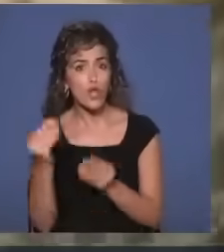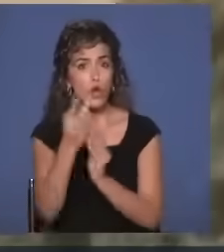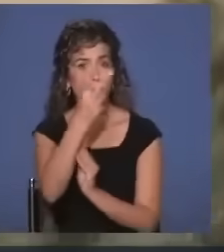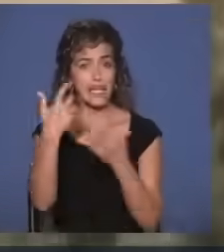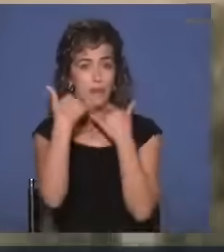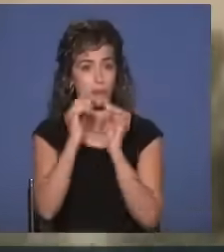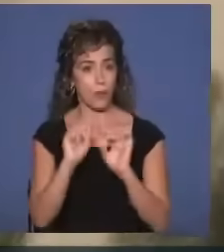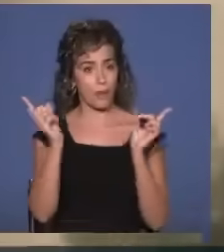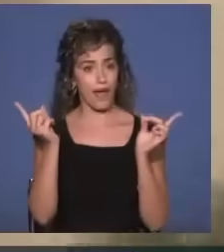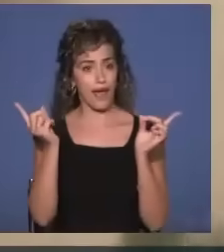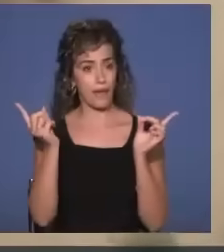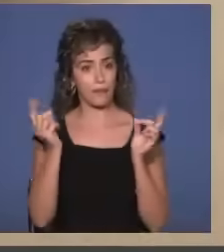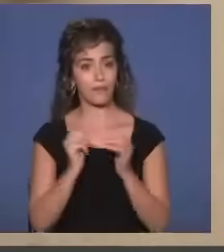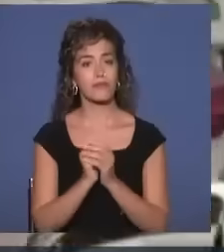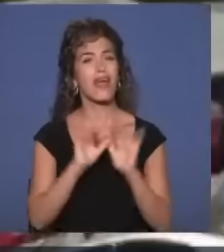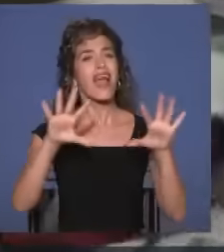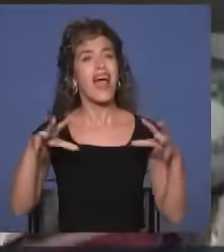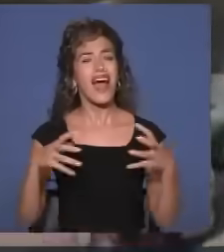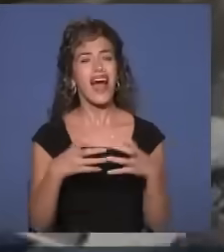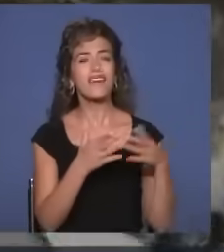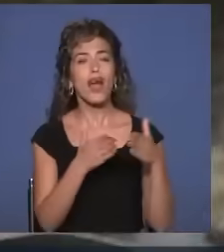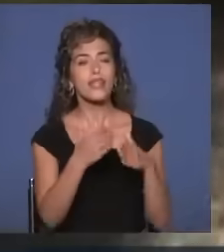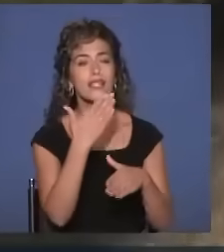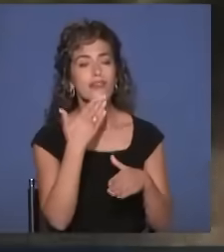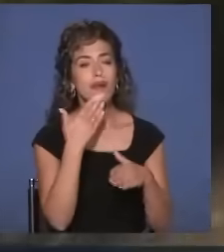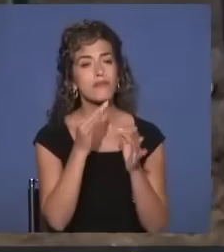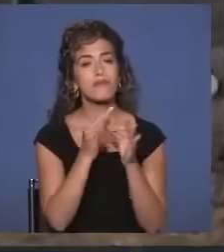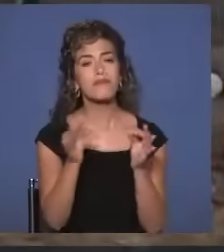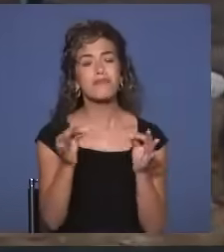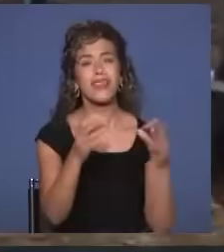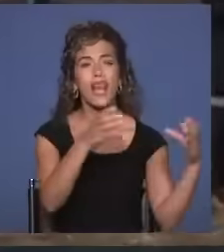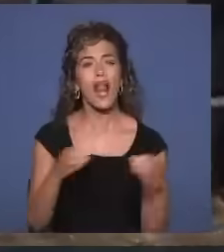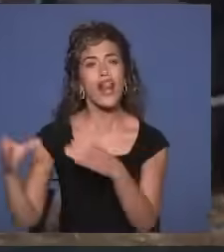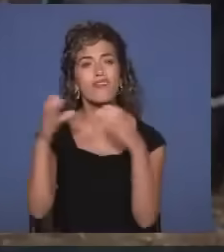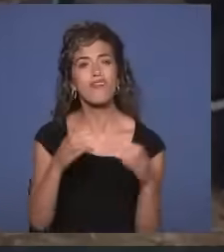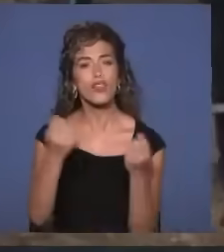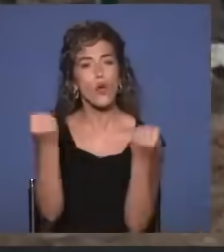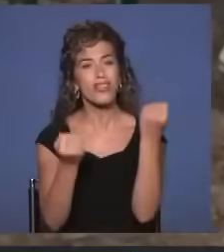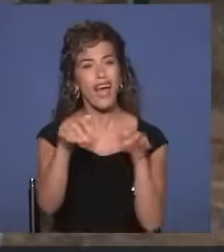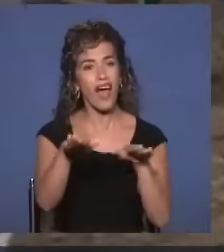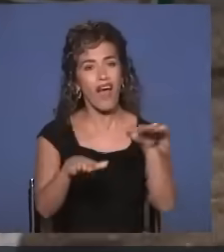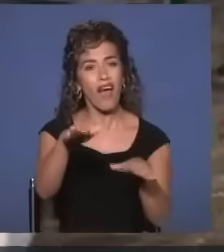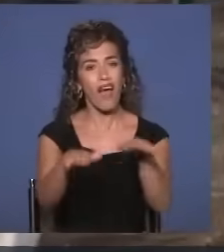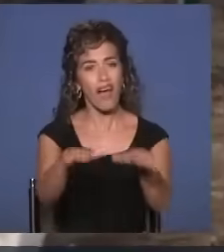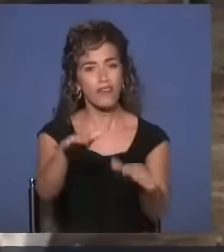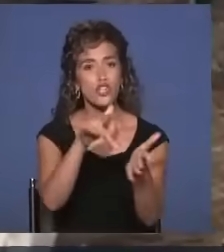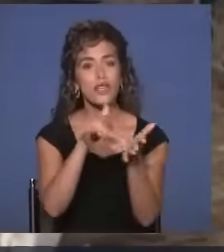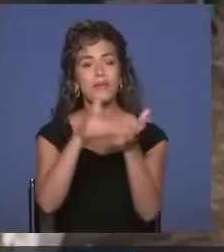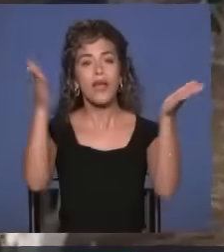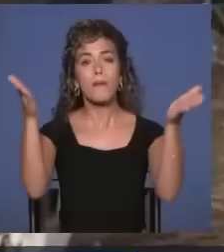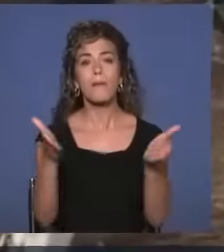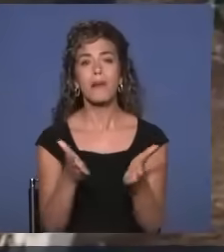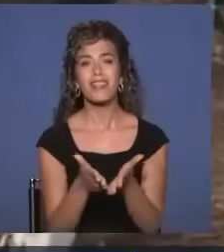נתיבי ישראל החלה לפנות את מאות כלי הרכב שנפגעו במתקפה בשבת שעברה והיו פזורים בכבישי הנגב המערבי.